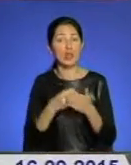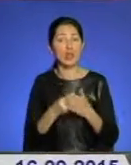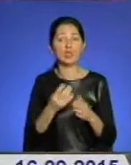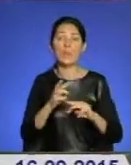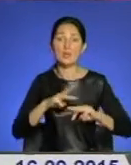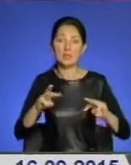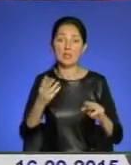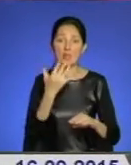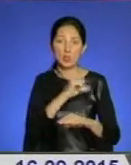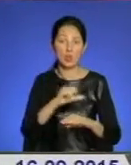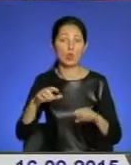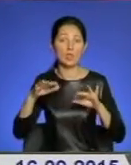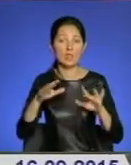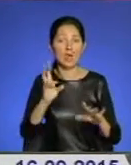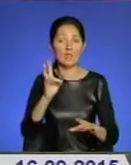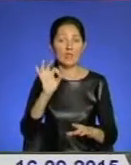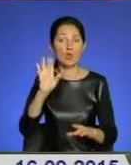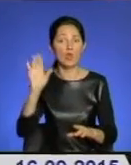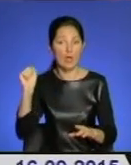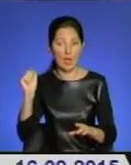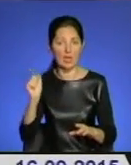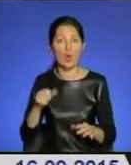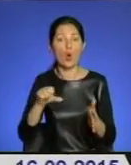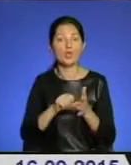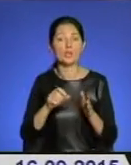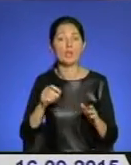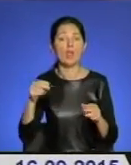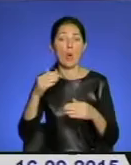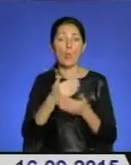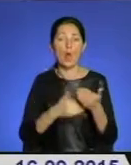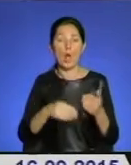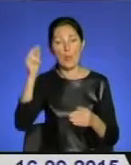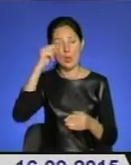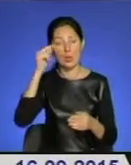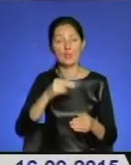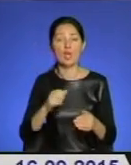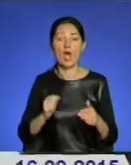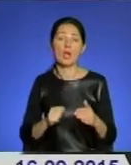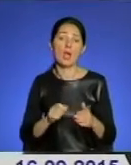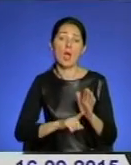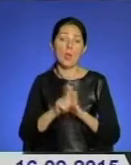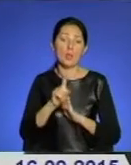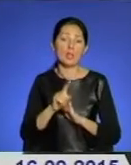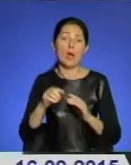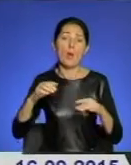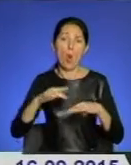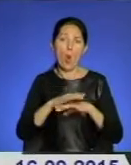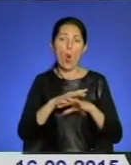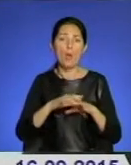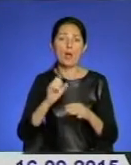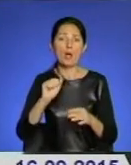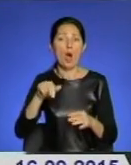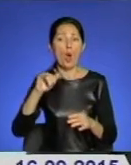Норвегії учасників програми 3 місяці навчали азів обліку, аудиту та бухгалтерської справи. Ми завжди повинні думати за